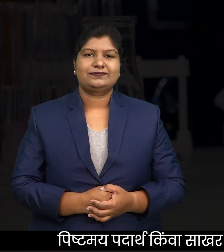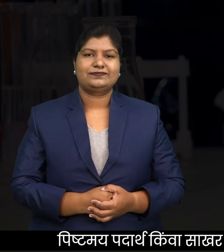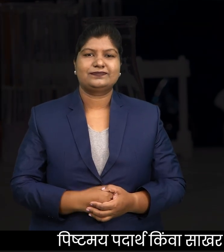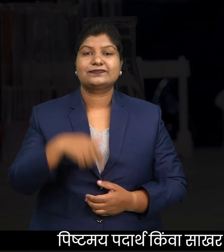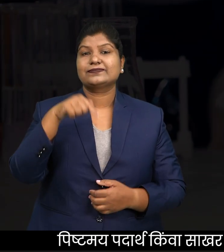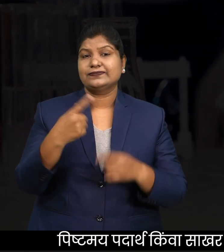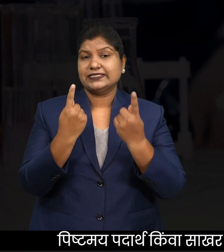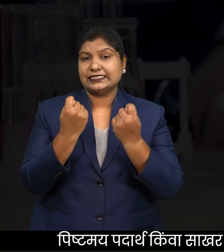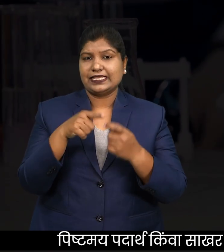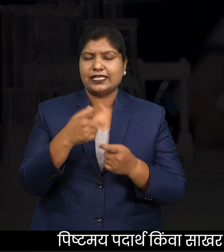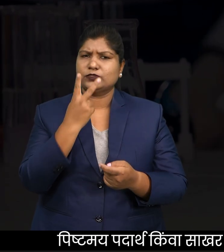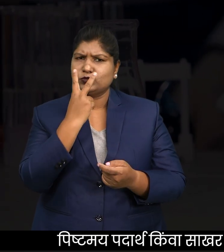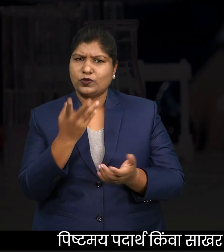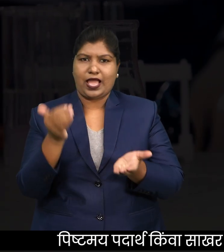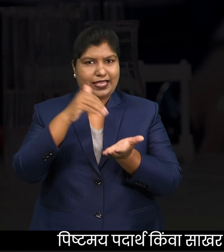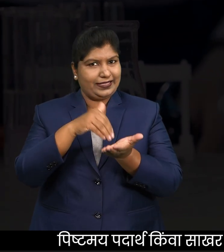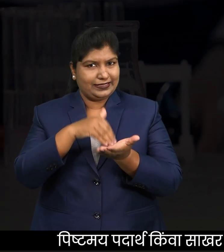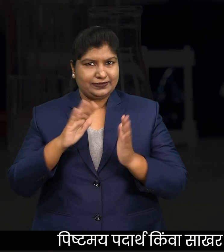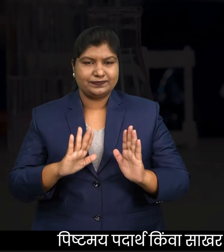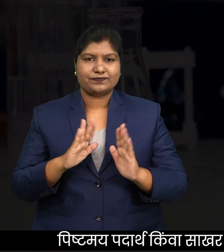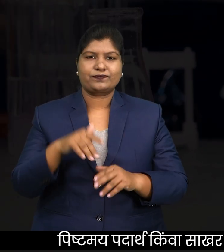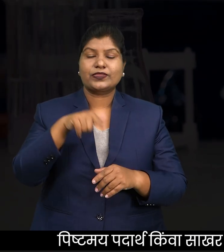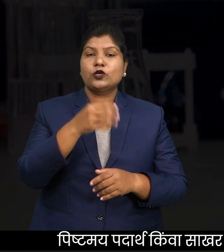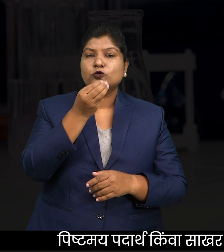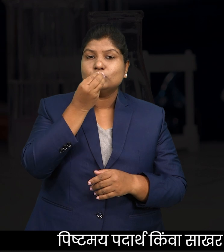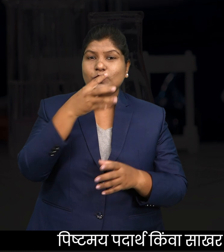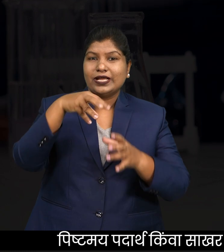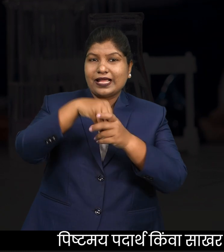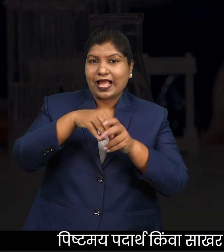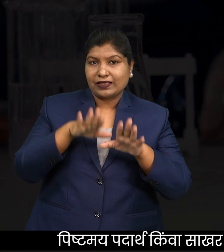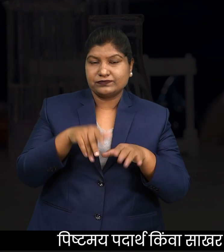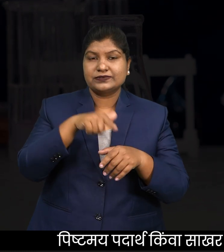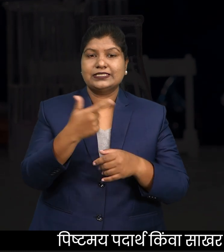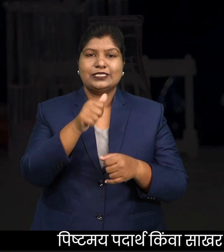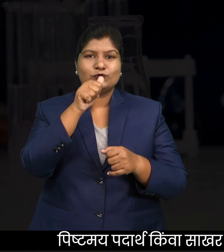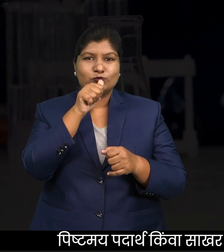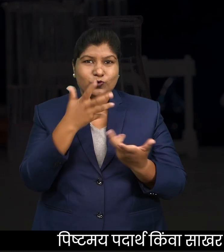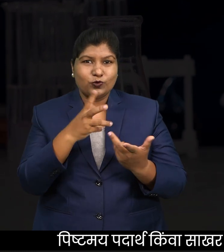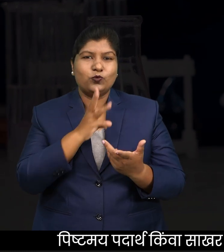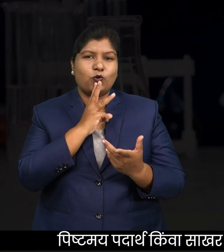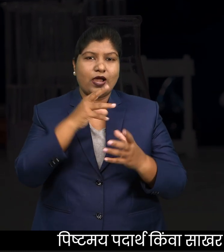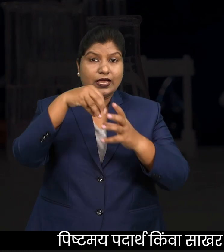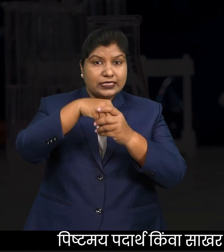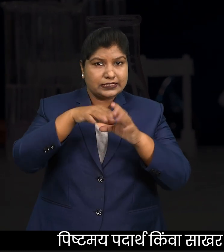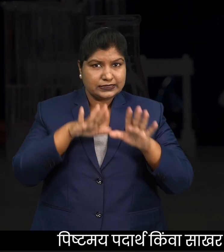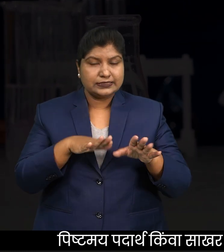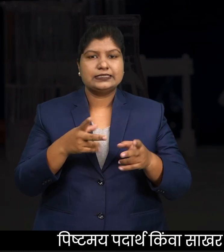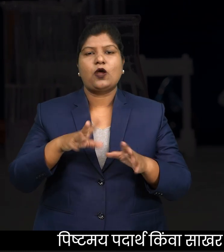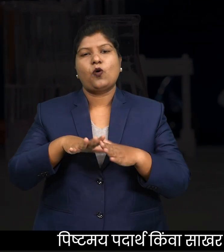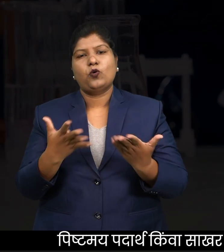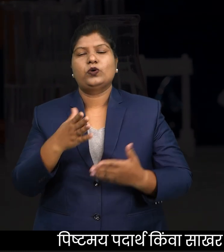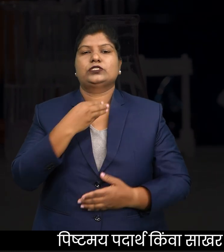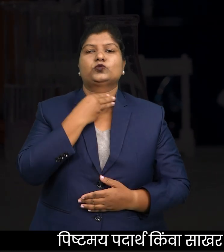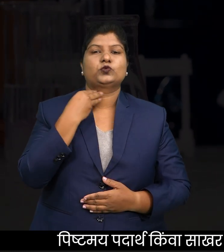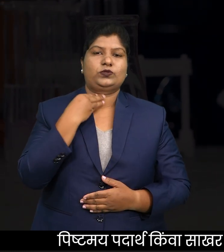पिष्टमय पदार्थ किंवा साखर असलेल्या पदार्थांसाठी हीच चाचणी पुन्हा करता येते.